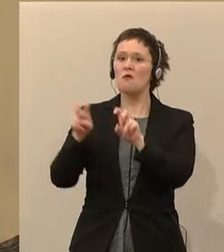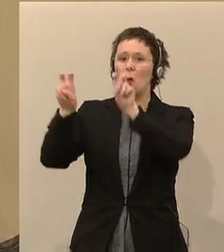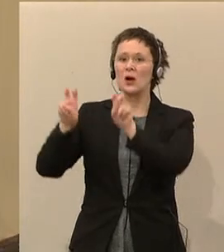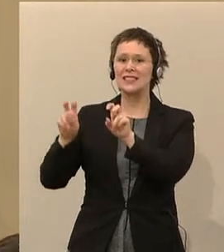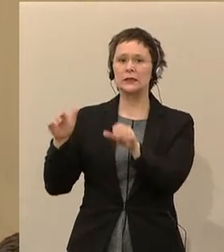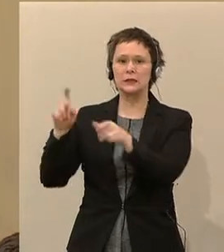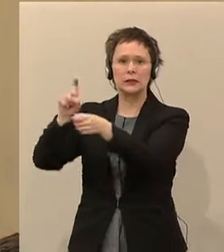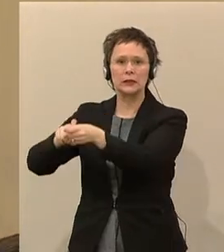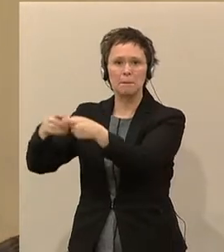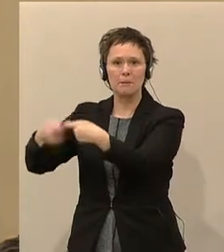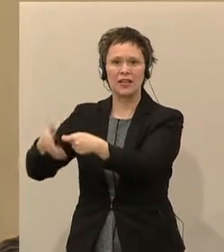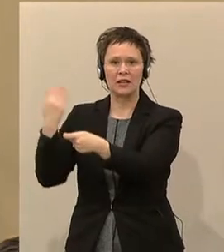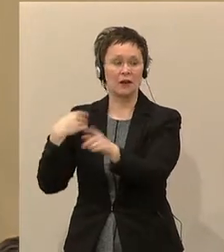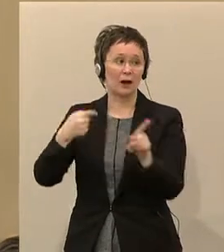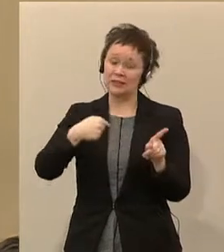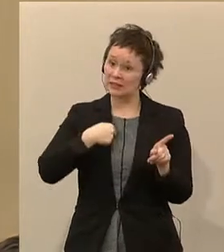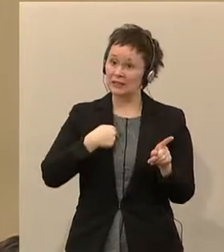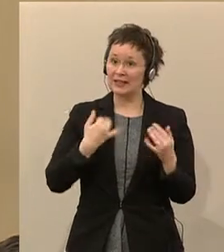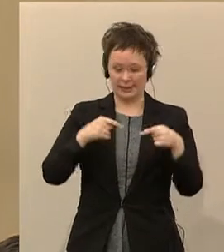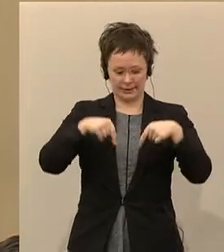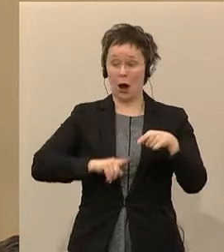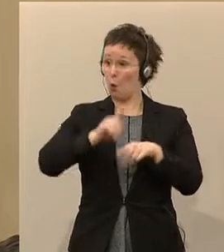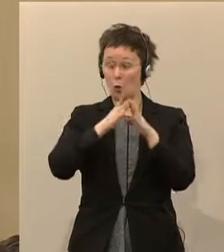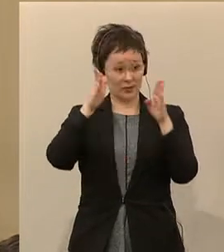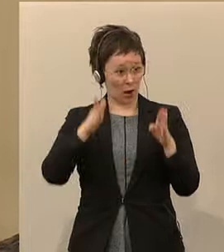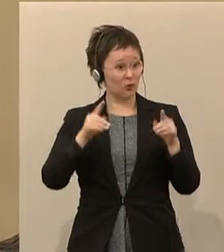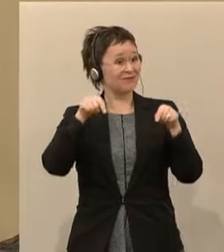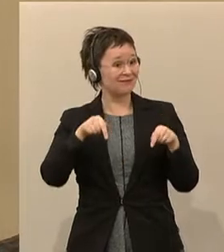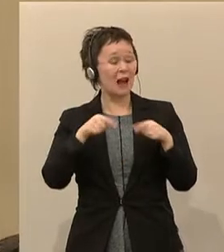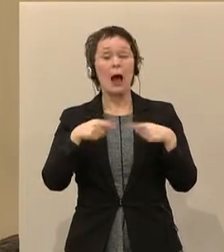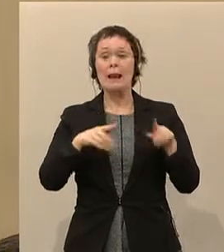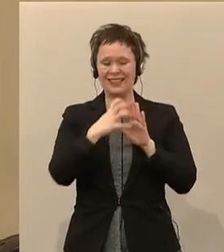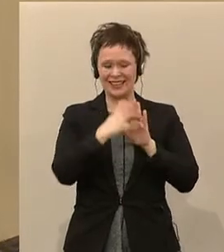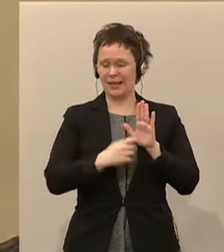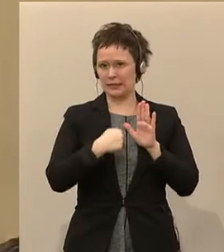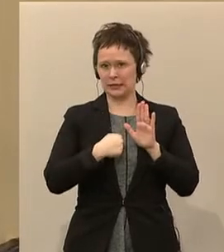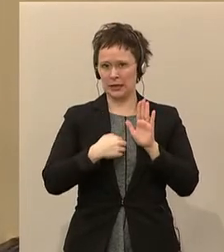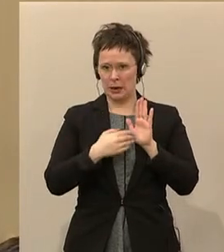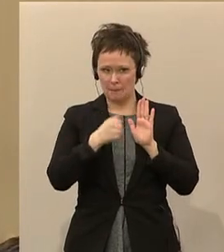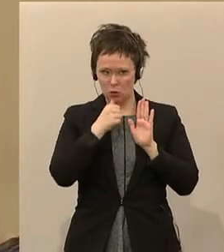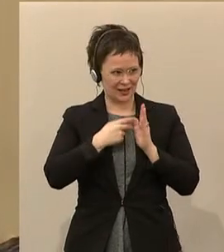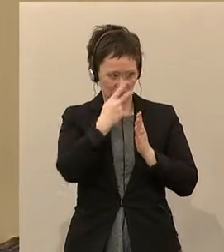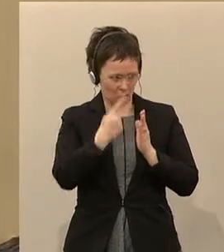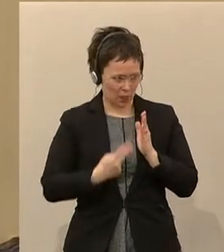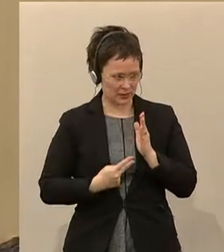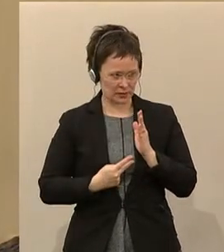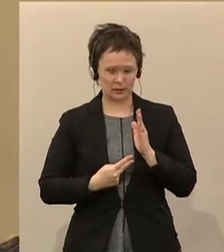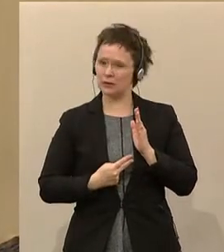Ich brauche diesen widerlichen Liedtext hier im Hohen Haus, glaube ich, nicht zu zitieren, um auf den Ernst der